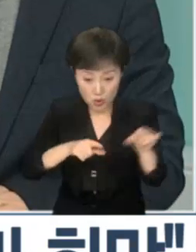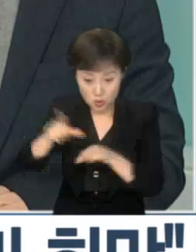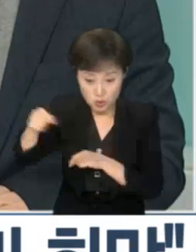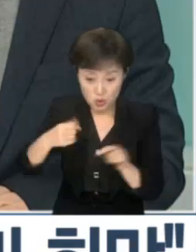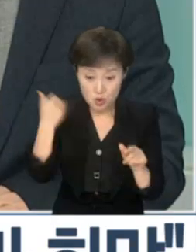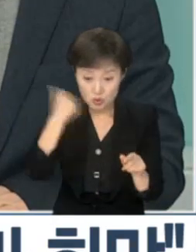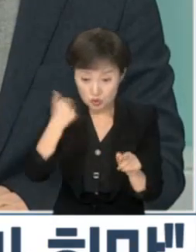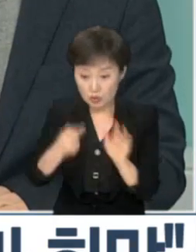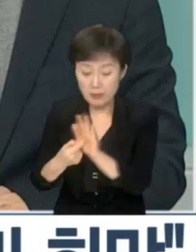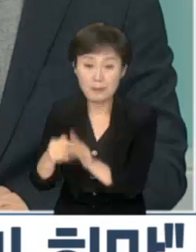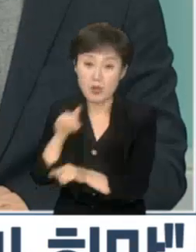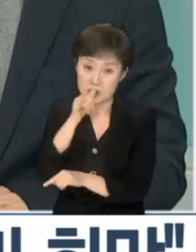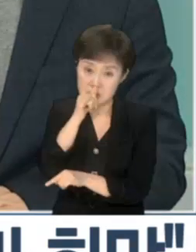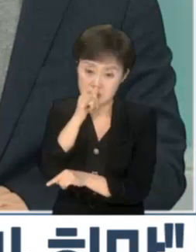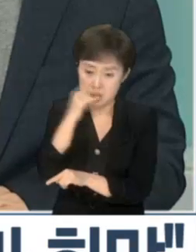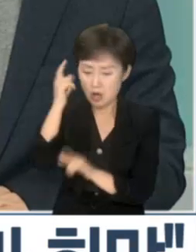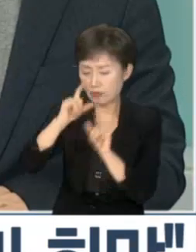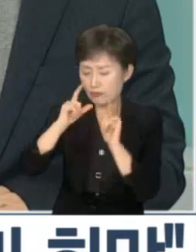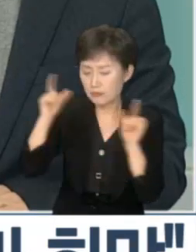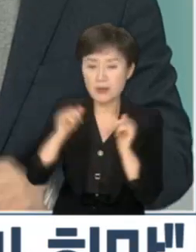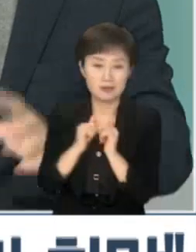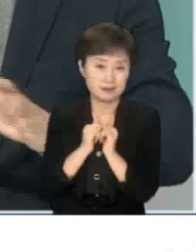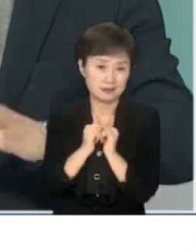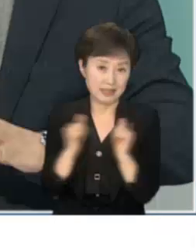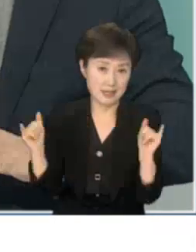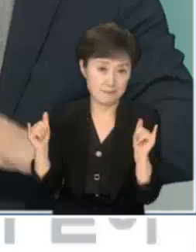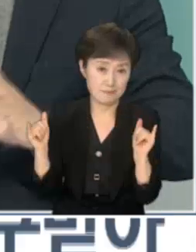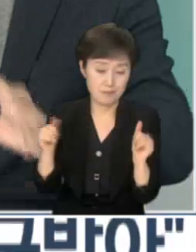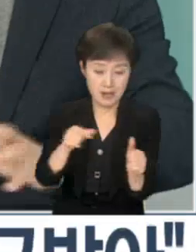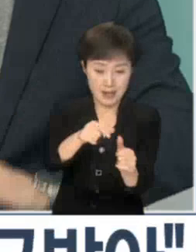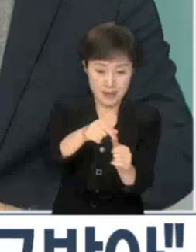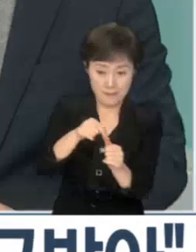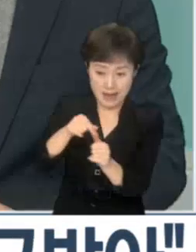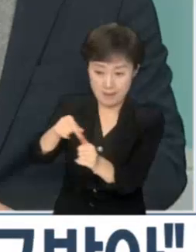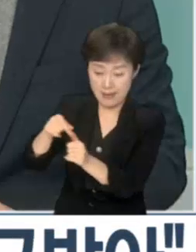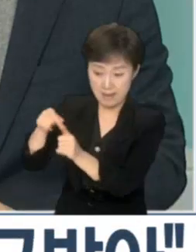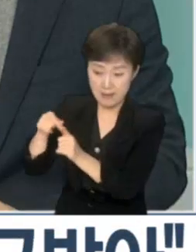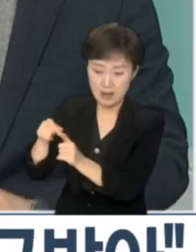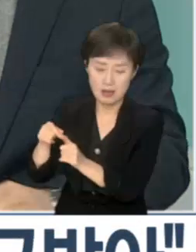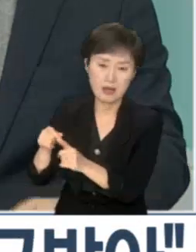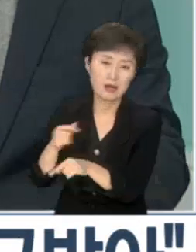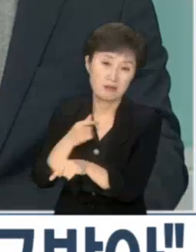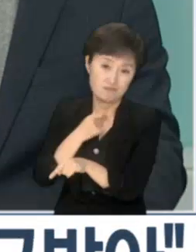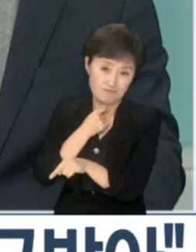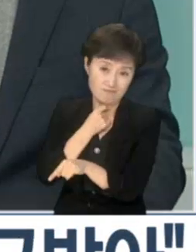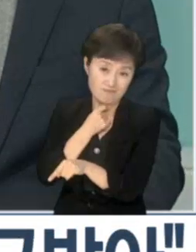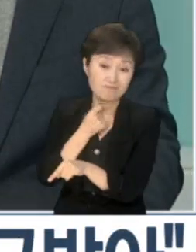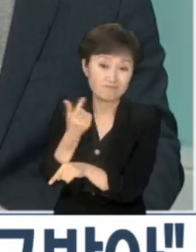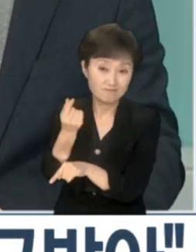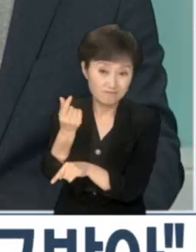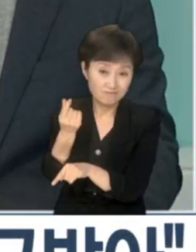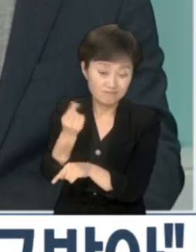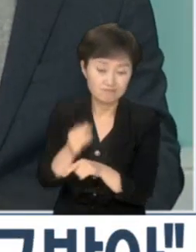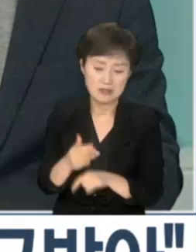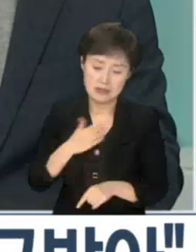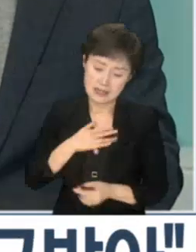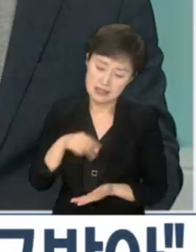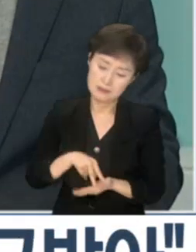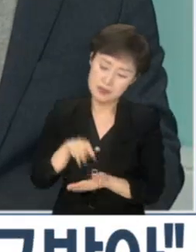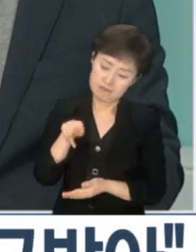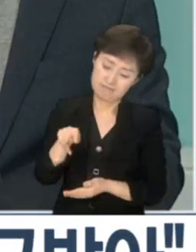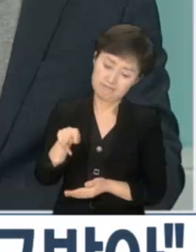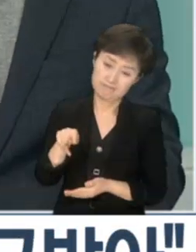있는데 주로 인지도 높은 사람들을 영입해서 어떻게 총선에서 이겨보려는 전략 같은데 제가 봤을